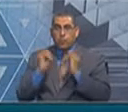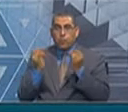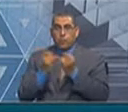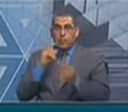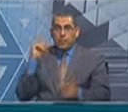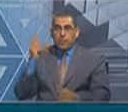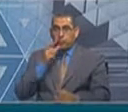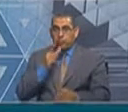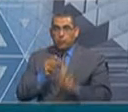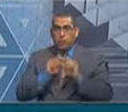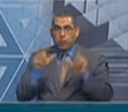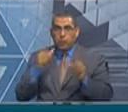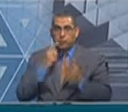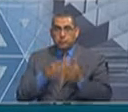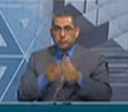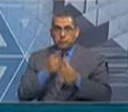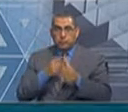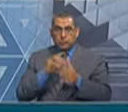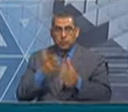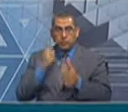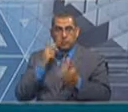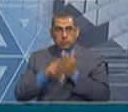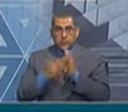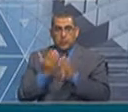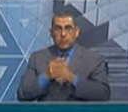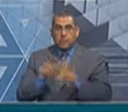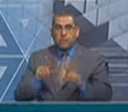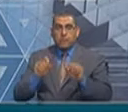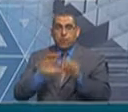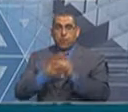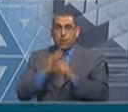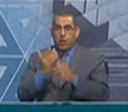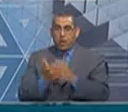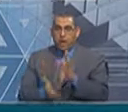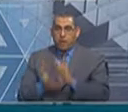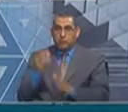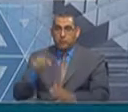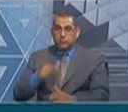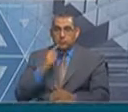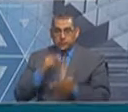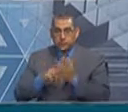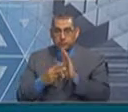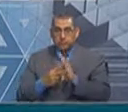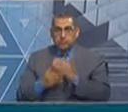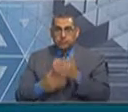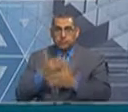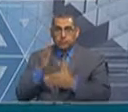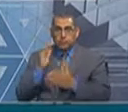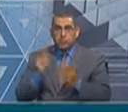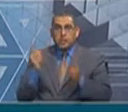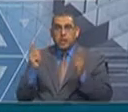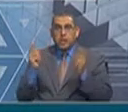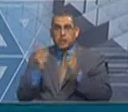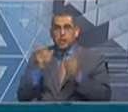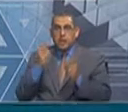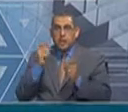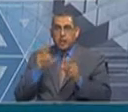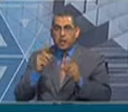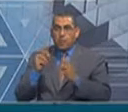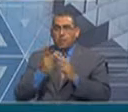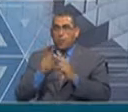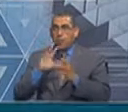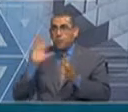ككل، وعلى رأسها حقيقة جائحة كورونا، يعني إيجاد حل وسبل تغلب الدول والمجتمع